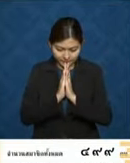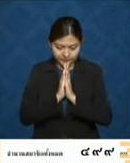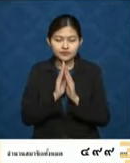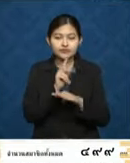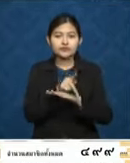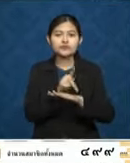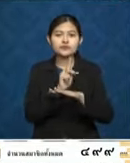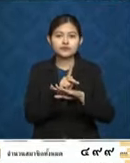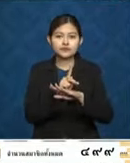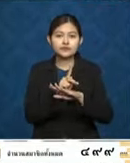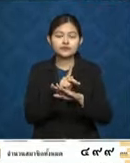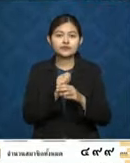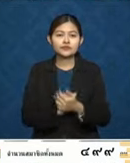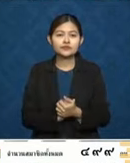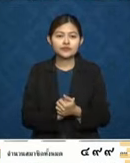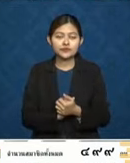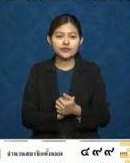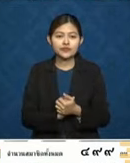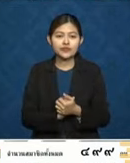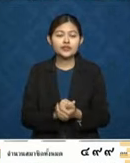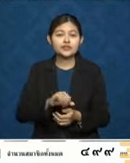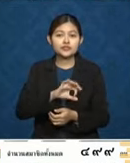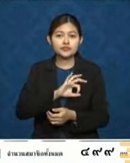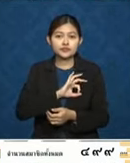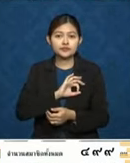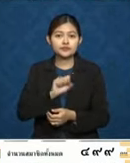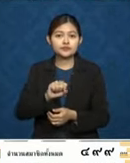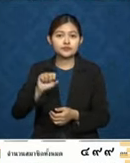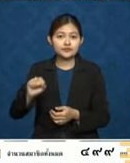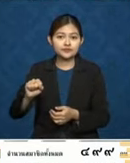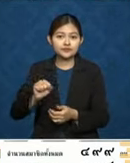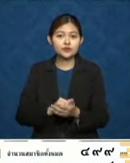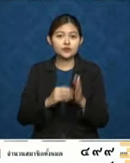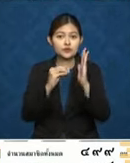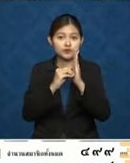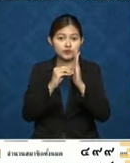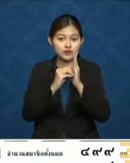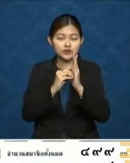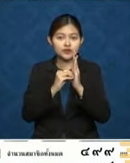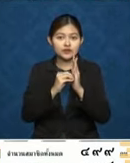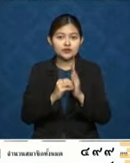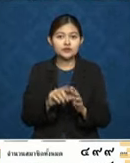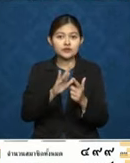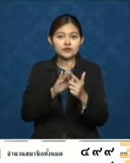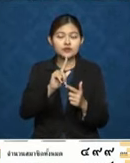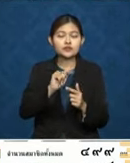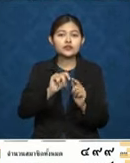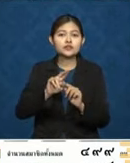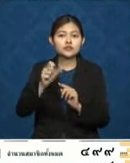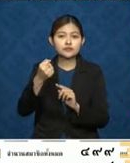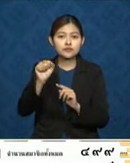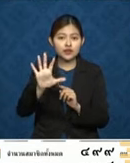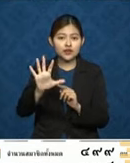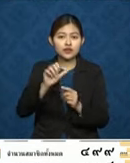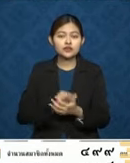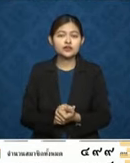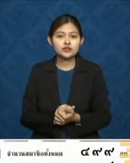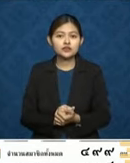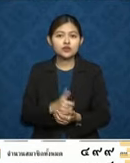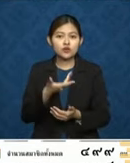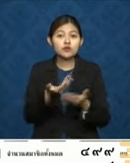สภาที่เคารพครับผมนายวิวัฒติชาวิชสมาชิกสภาผู้แทนราษฎรกรุงเทพมหานครเขต 15ครับวันนี้ครับท่านประธานผมมีเรื่องอยาก